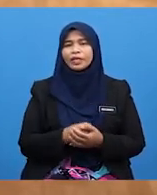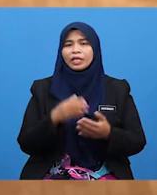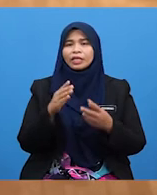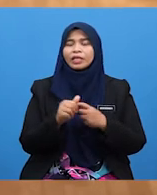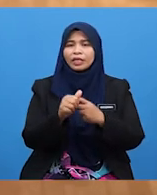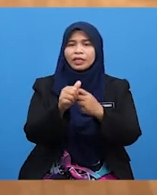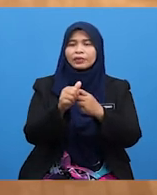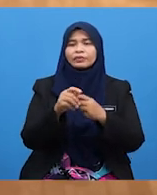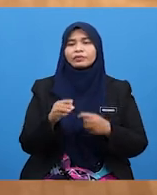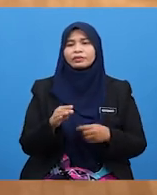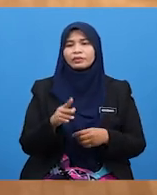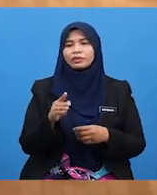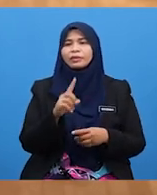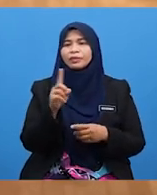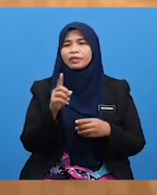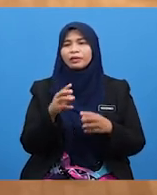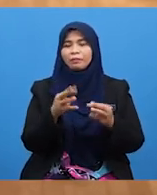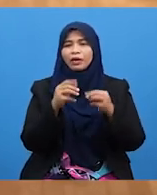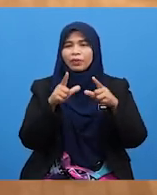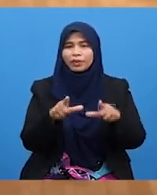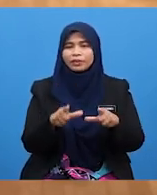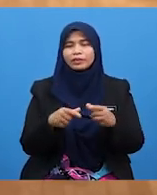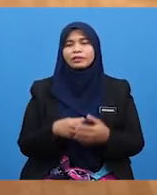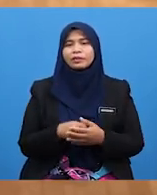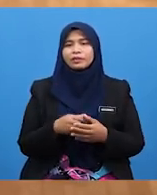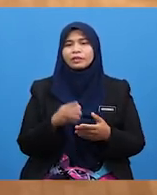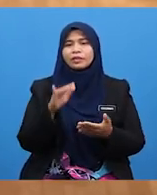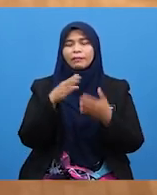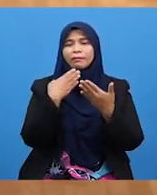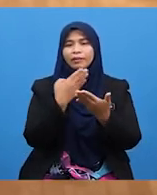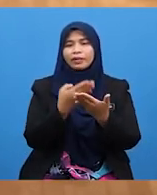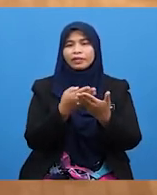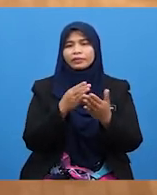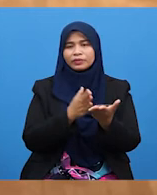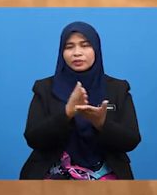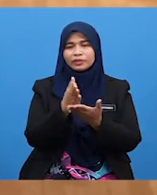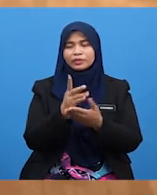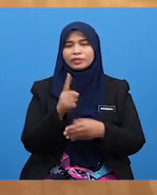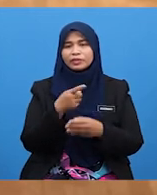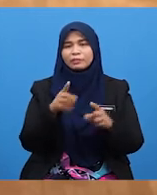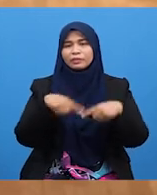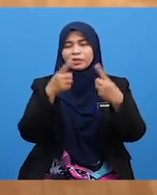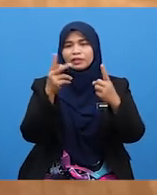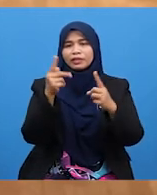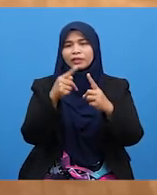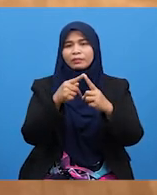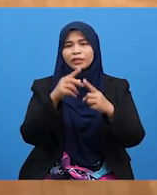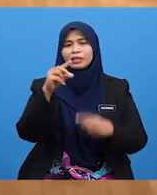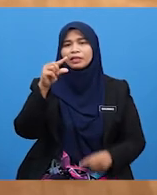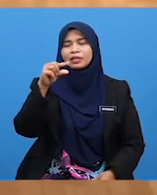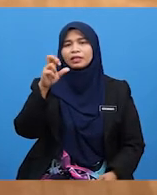Ikut kreativiti kita, di mana kita nak letak. Okey, baik. Untuk yang seterusnya, kita pergi kepada